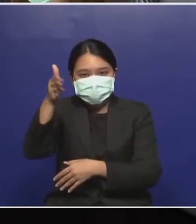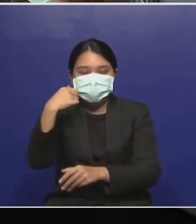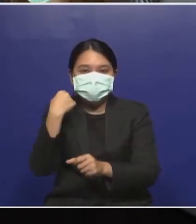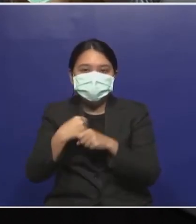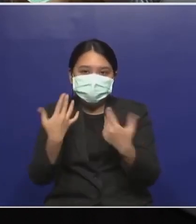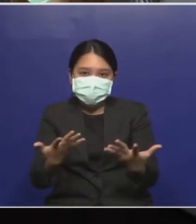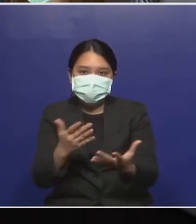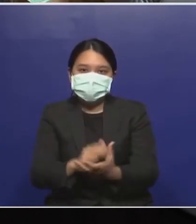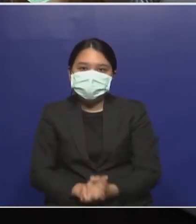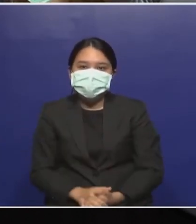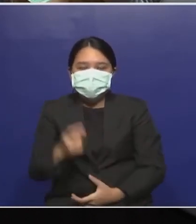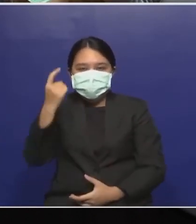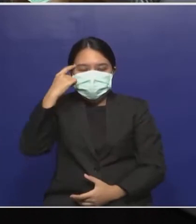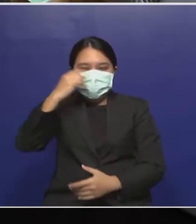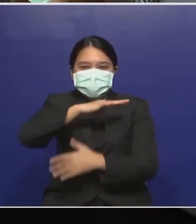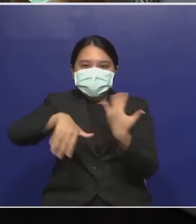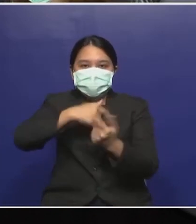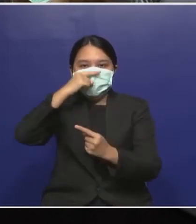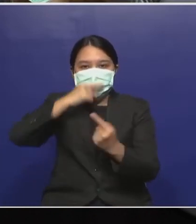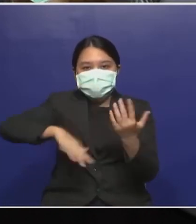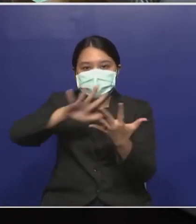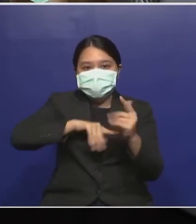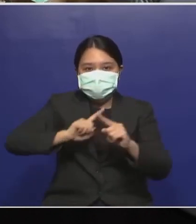อยางไรจึจะฝื้ฝส่วรร้มไยได้